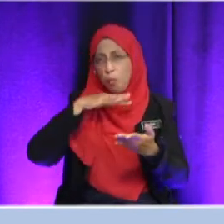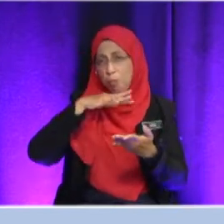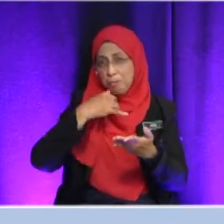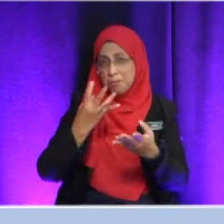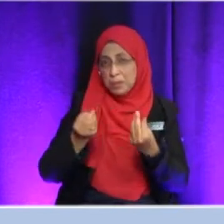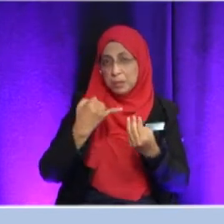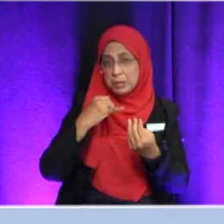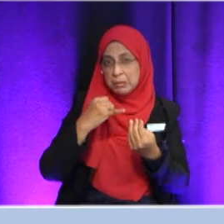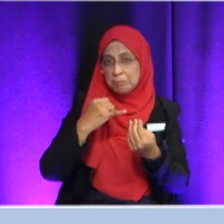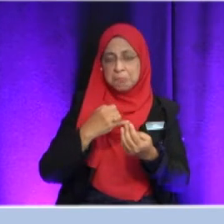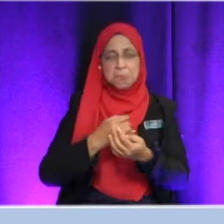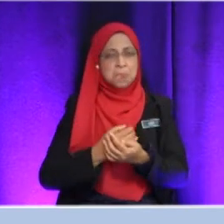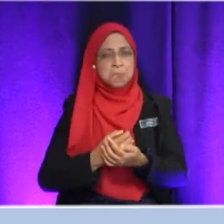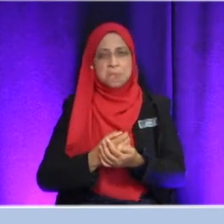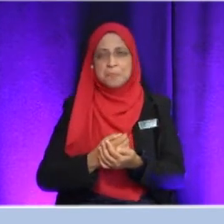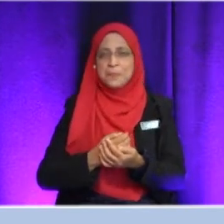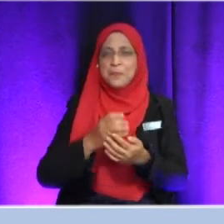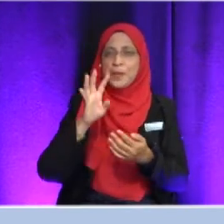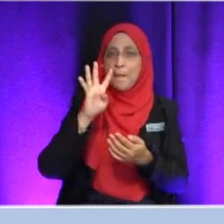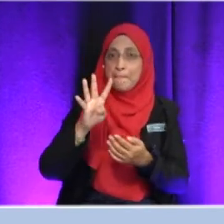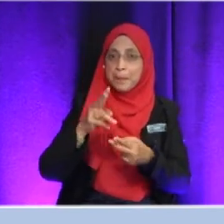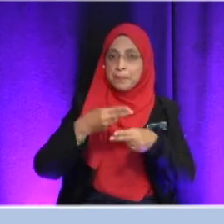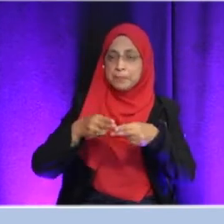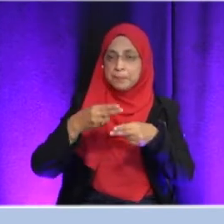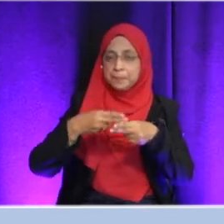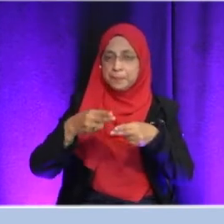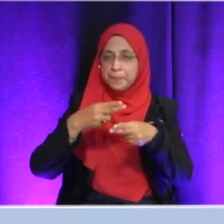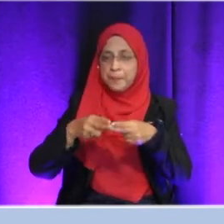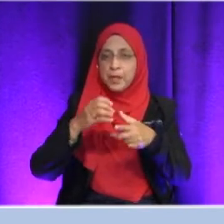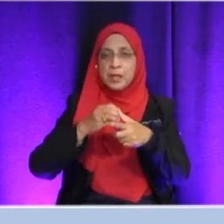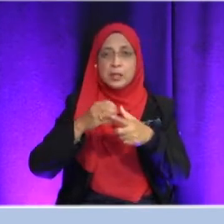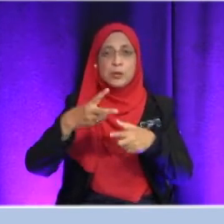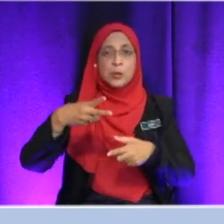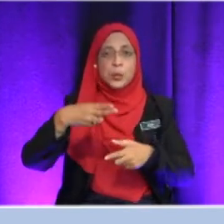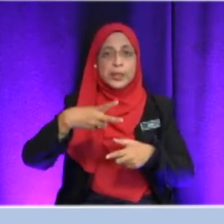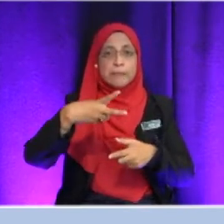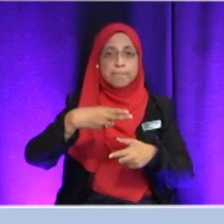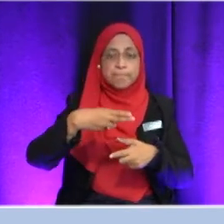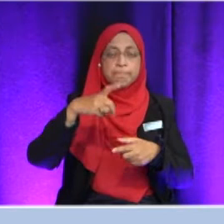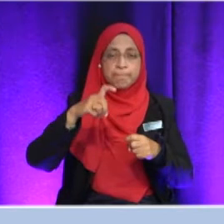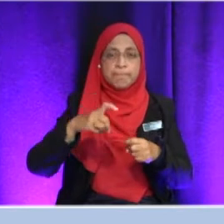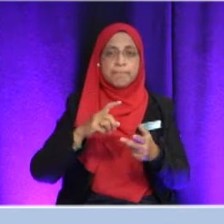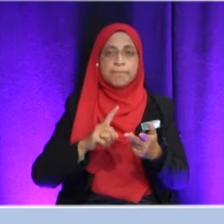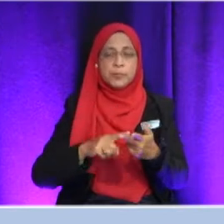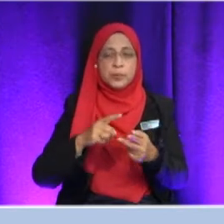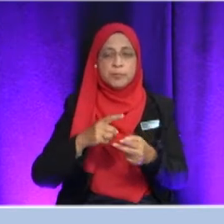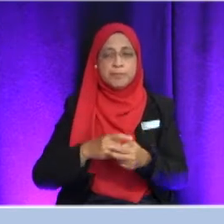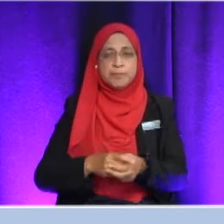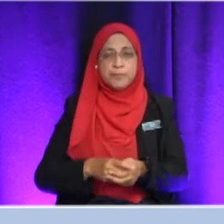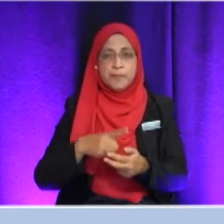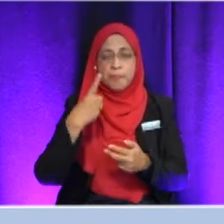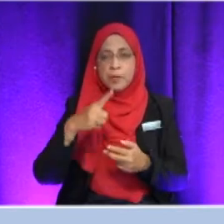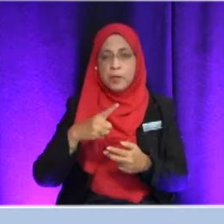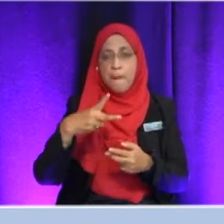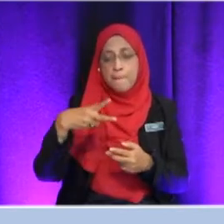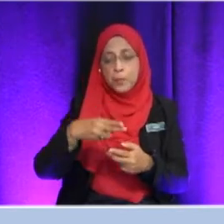nomor 4 kita tengok pisau ataupun kuntim pemotong untuk digunakan untuk